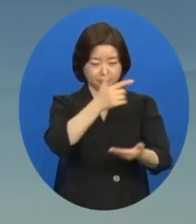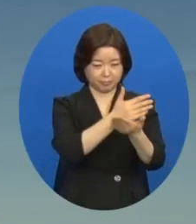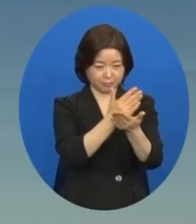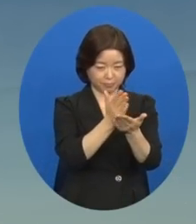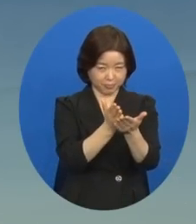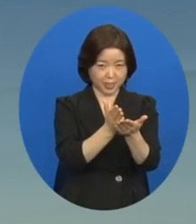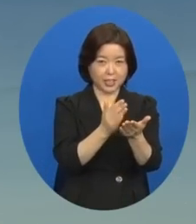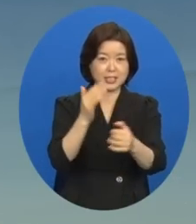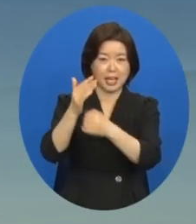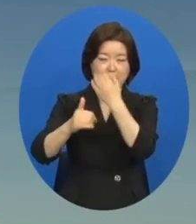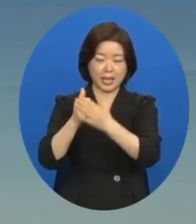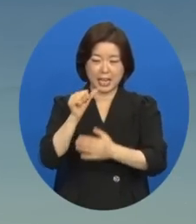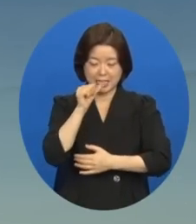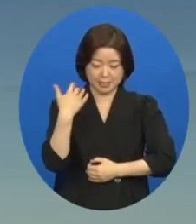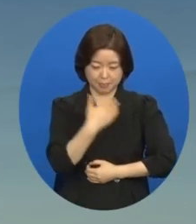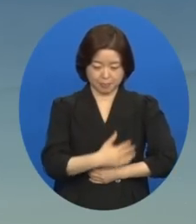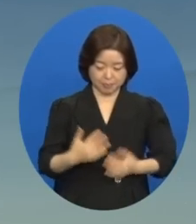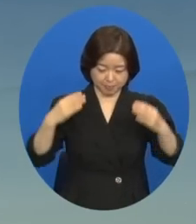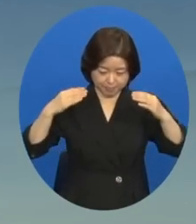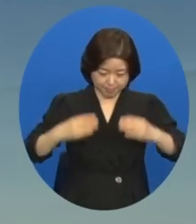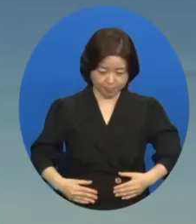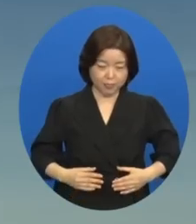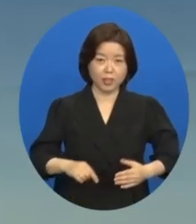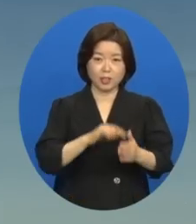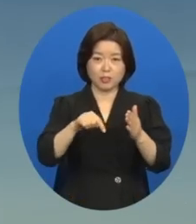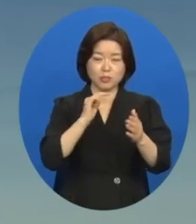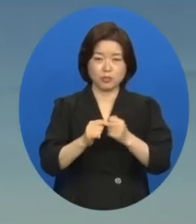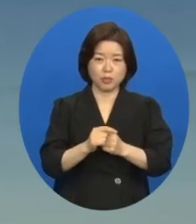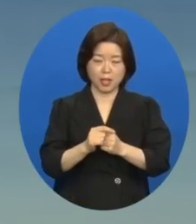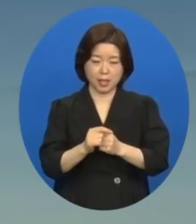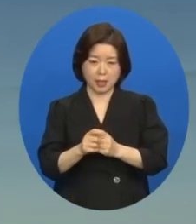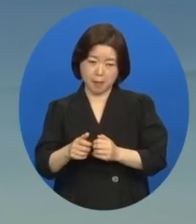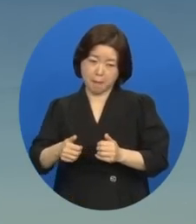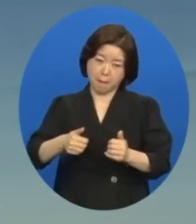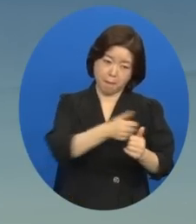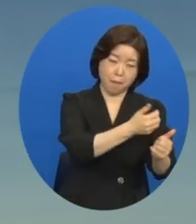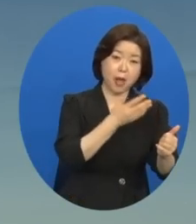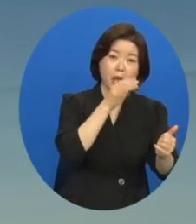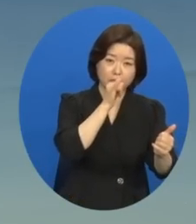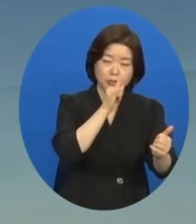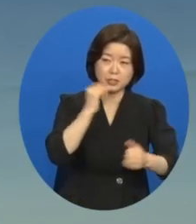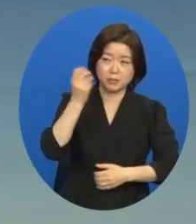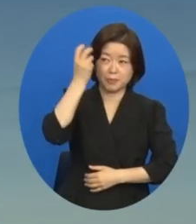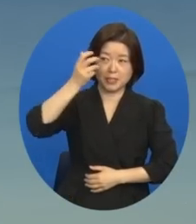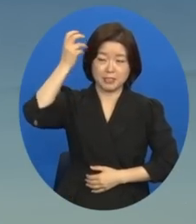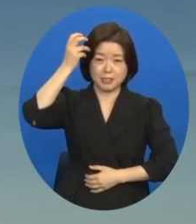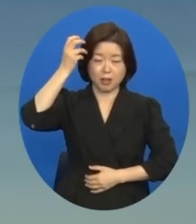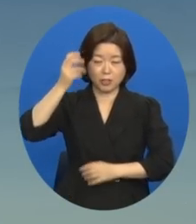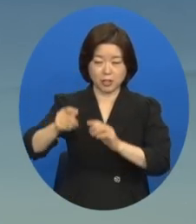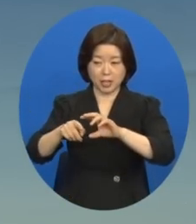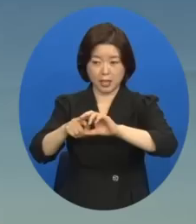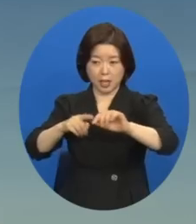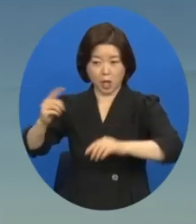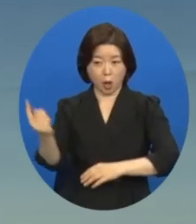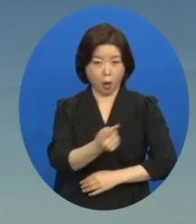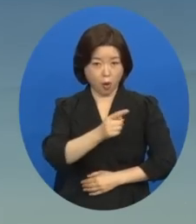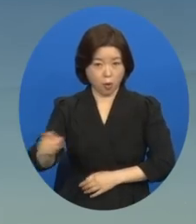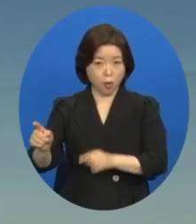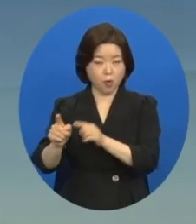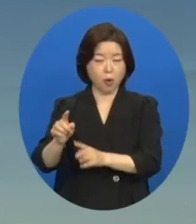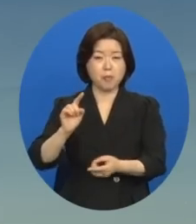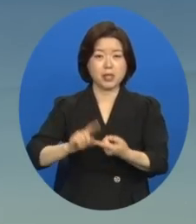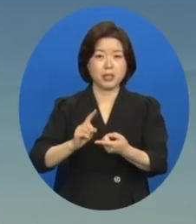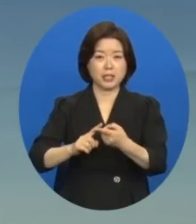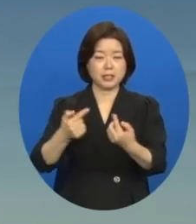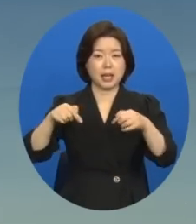하나님의 전신갑주 중에 공격무기도 되어지는 성령의 검에 대해서 함께 깊이